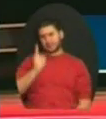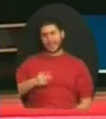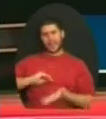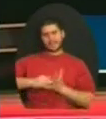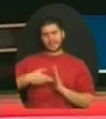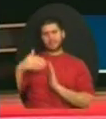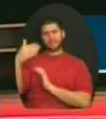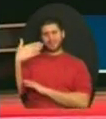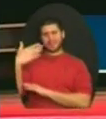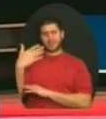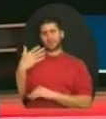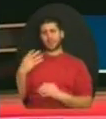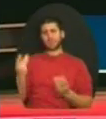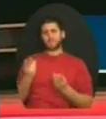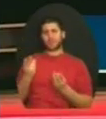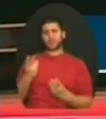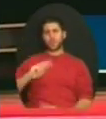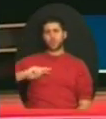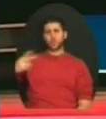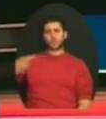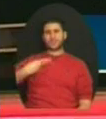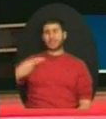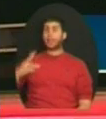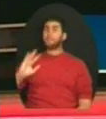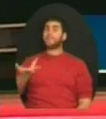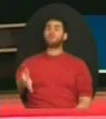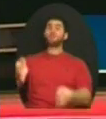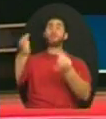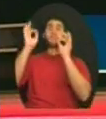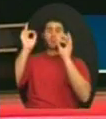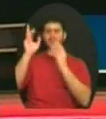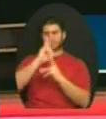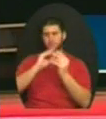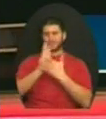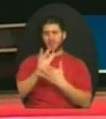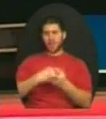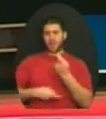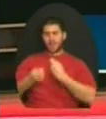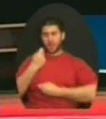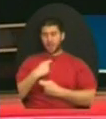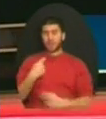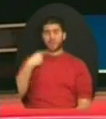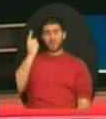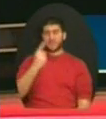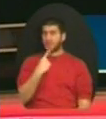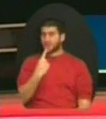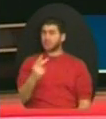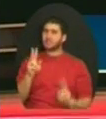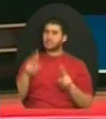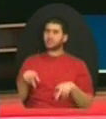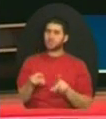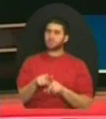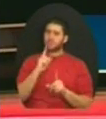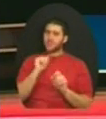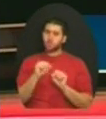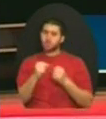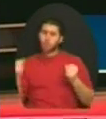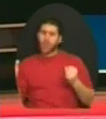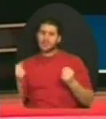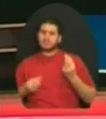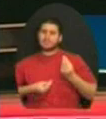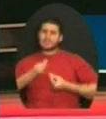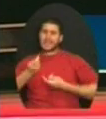מדיני, רק כמובן דו צדדי. אני חושבת שמה שמיוחד, ודיברנו היום על כלכלה, אני חייבת לומר, יש תורת המשחקים